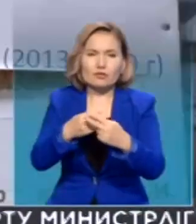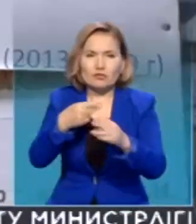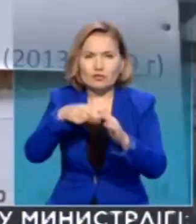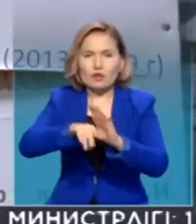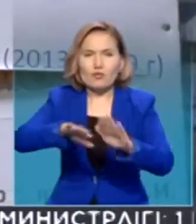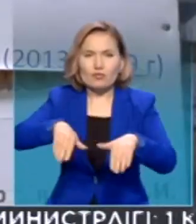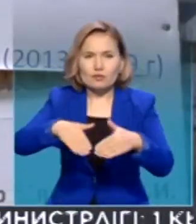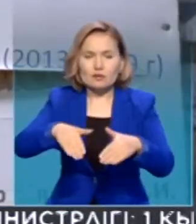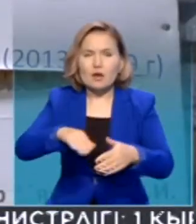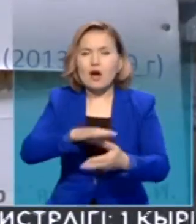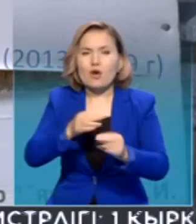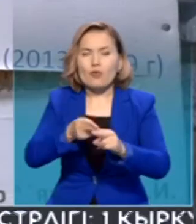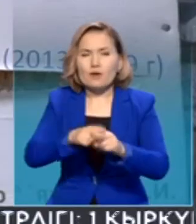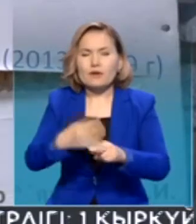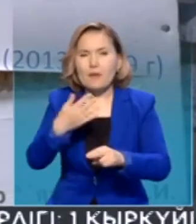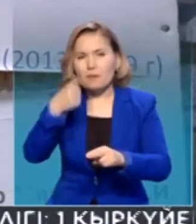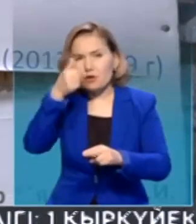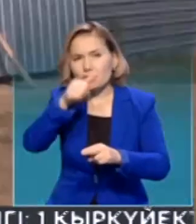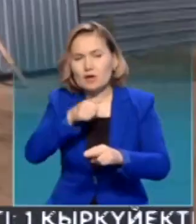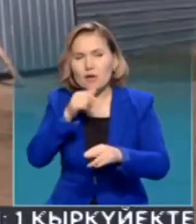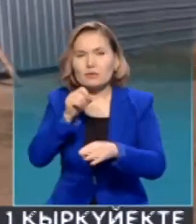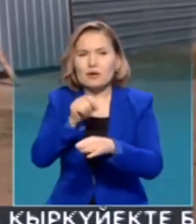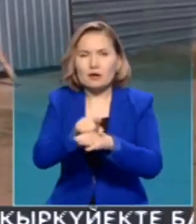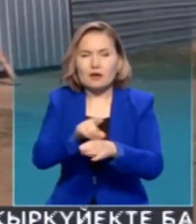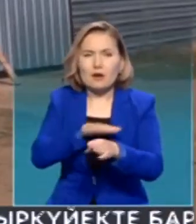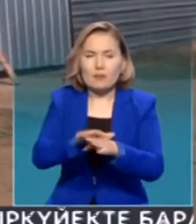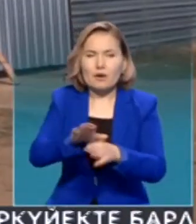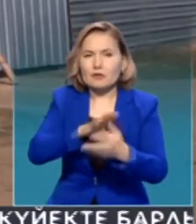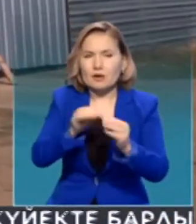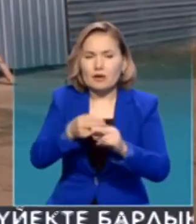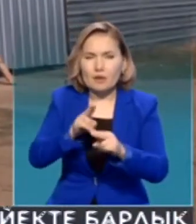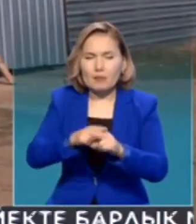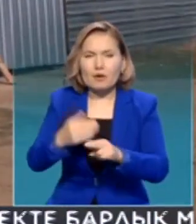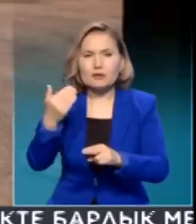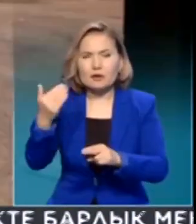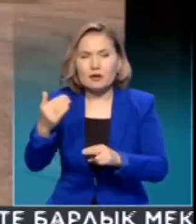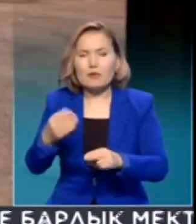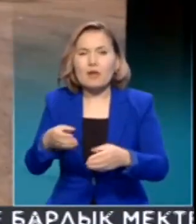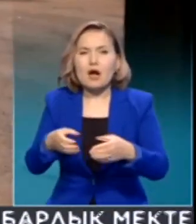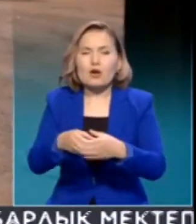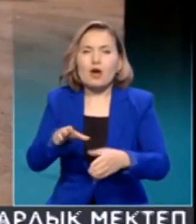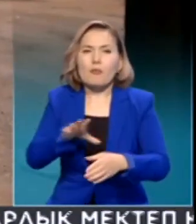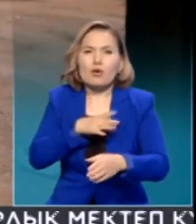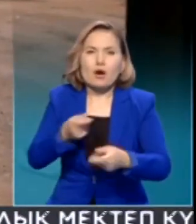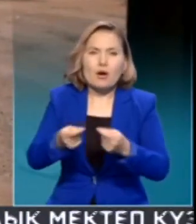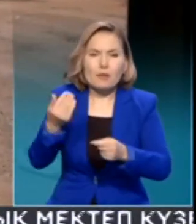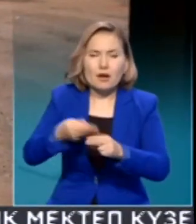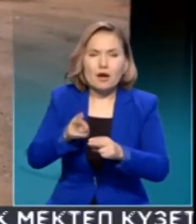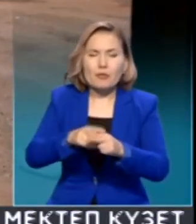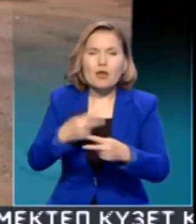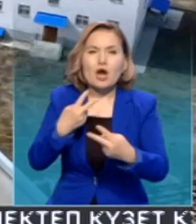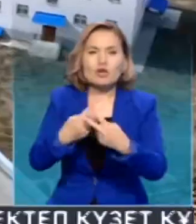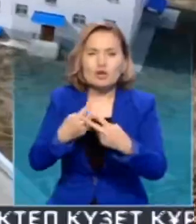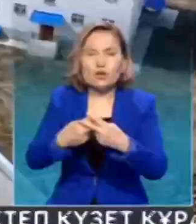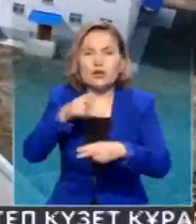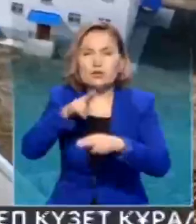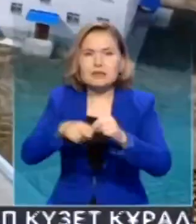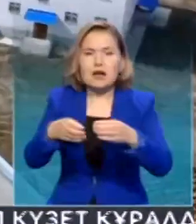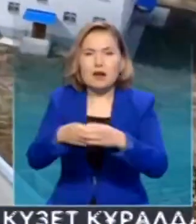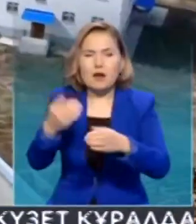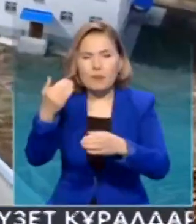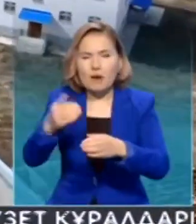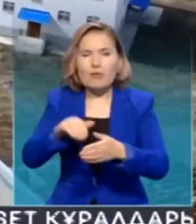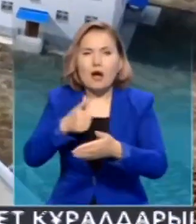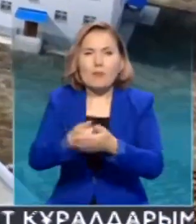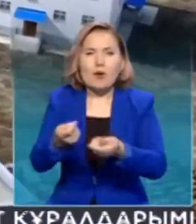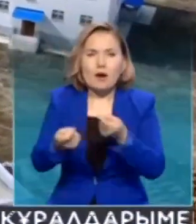2013 жылы басталды, бірақ 5 жыл бұрын тапсырыс беруші, яғни қылмыстық атқару жүйесі департаментінің бұрынғы бастығы мен түрменін салып жатқан құрылыс компаниясының